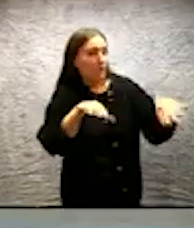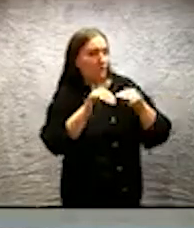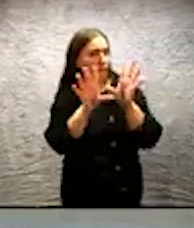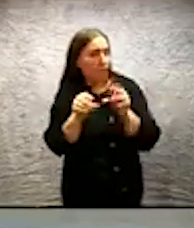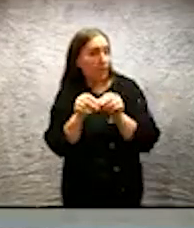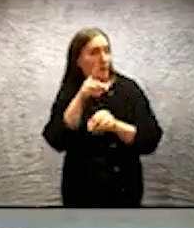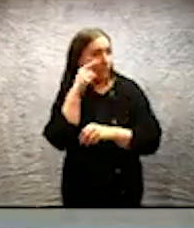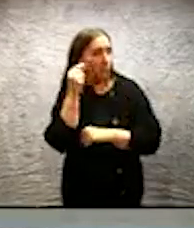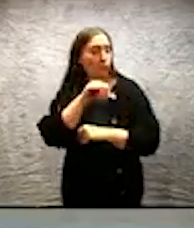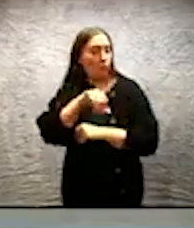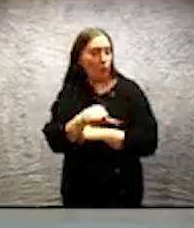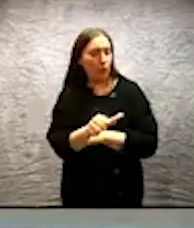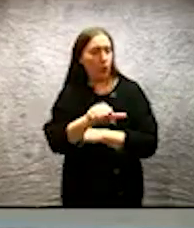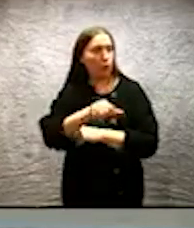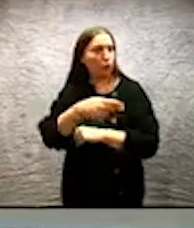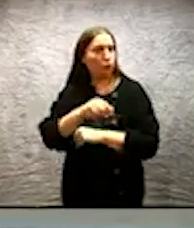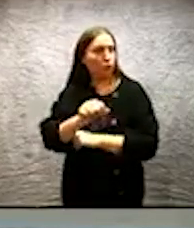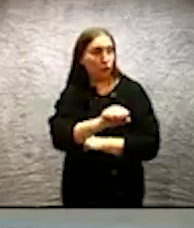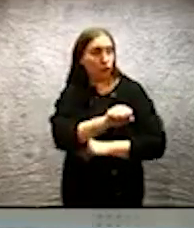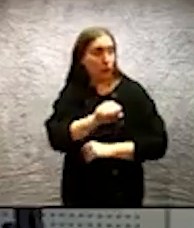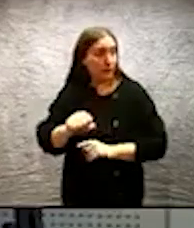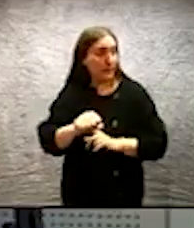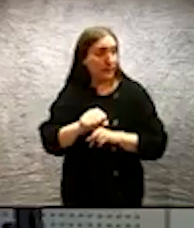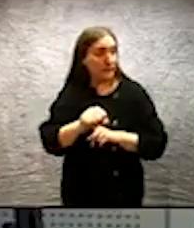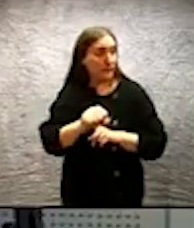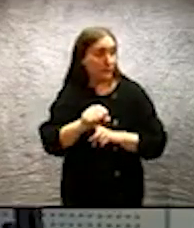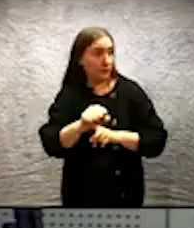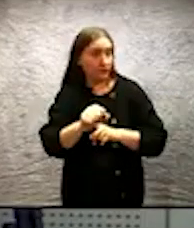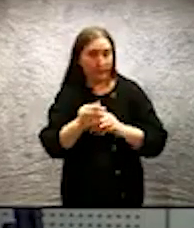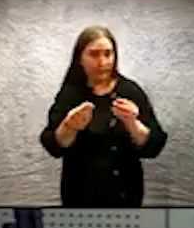Janssens pour aussi